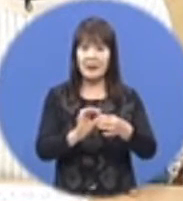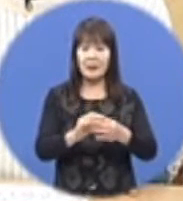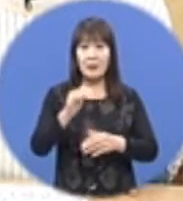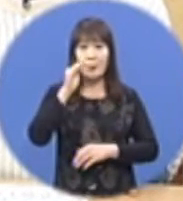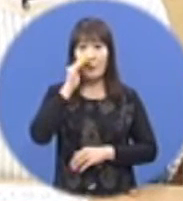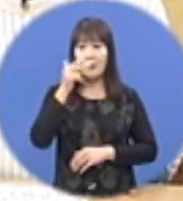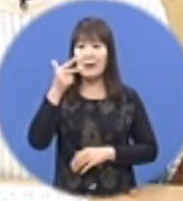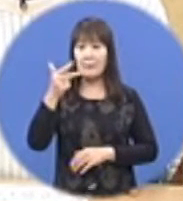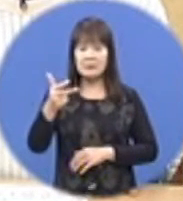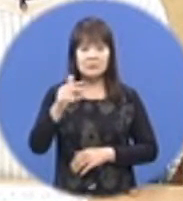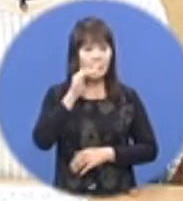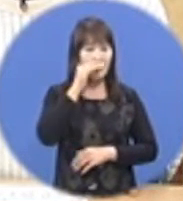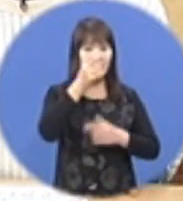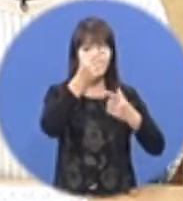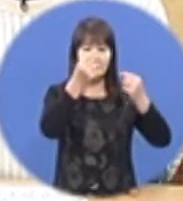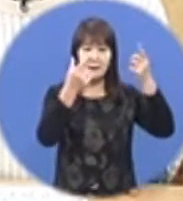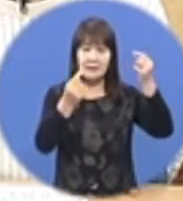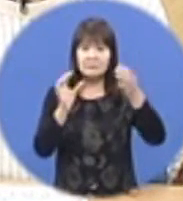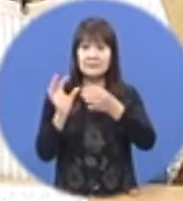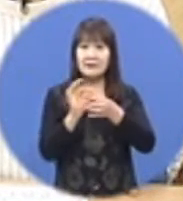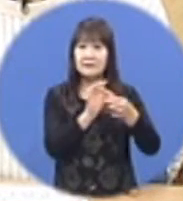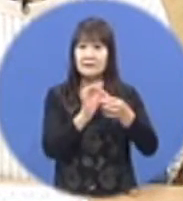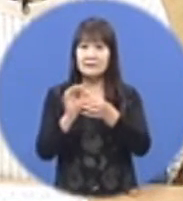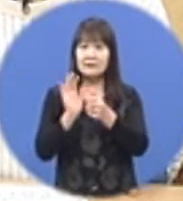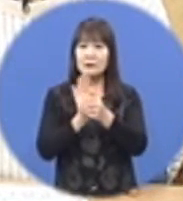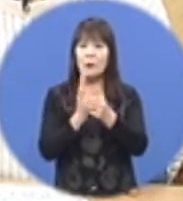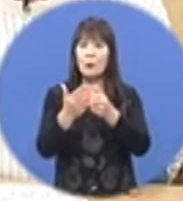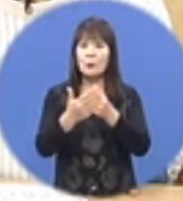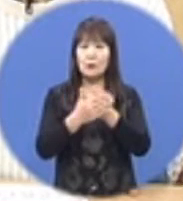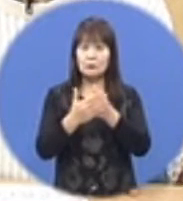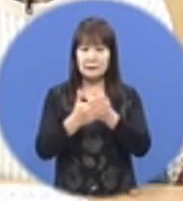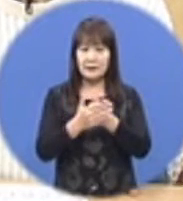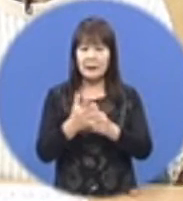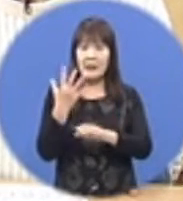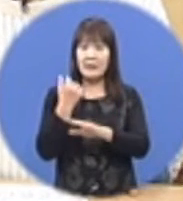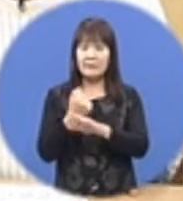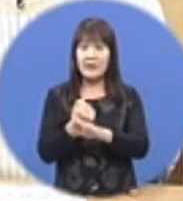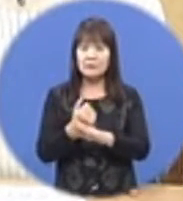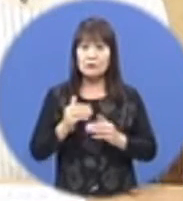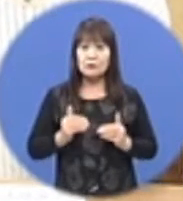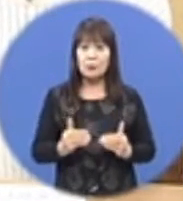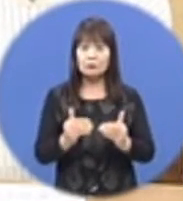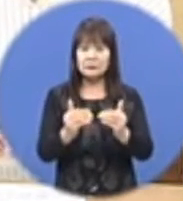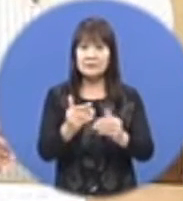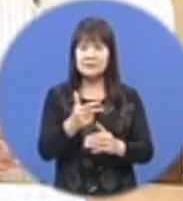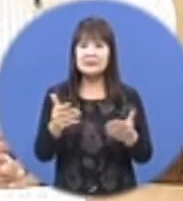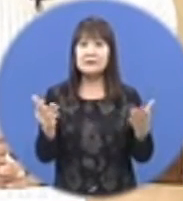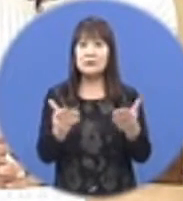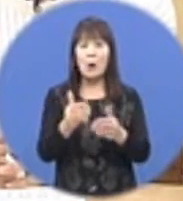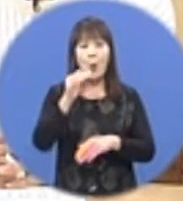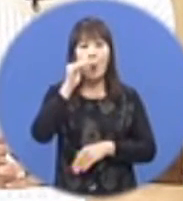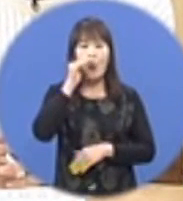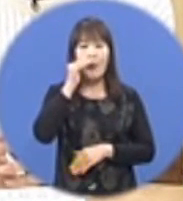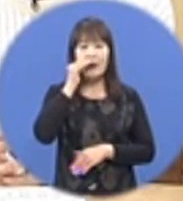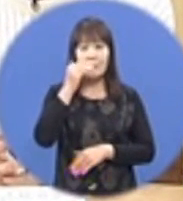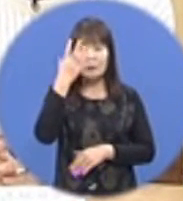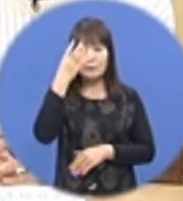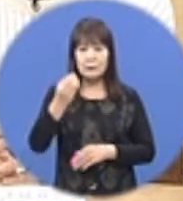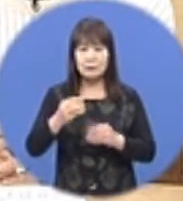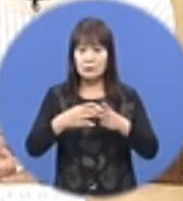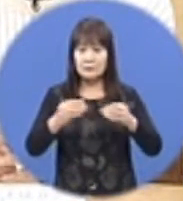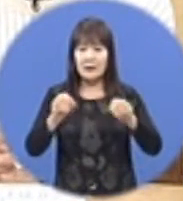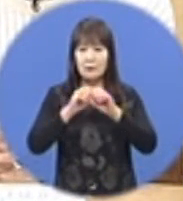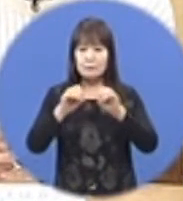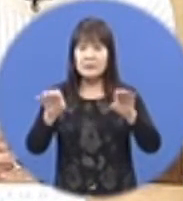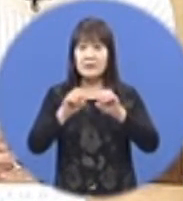歌山市と和歌山大学が連携協力し、定住促進をテーマとした和歌山市の魅力を全国へ PR する